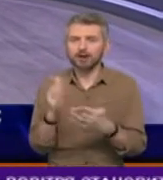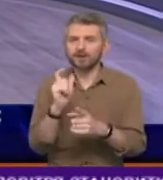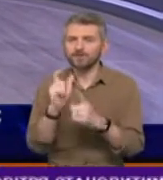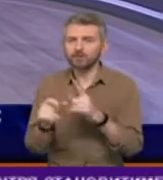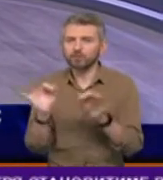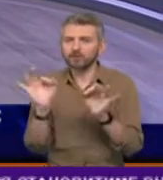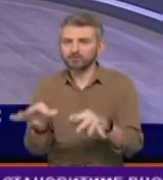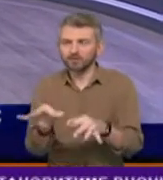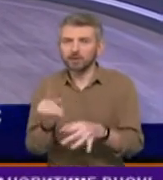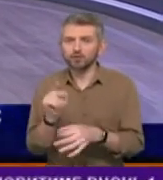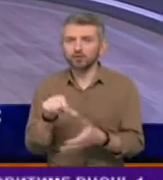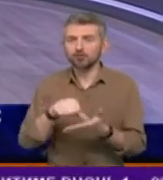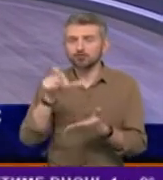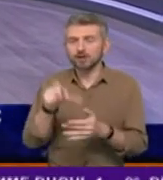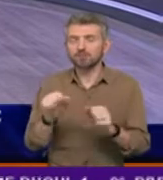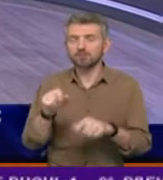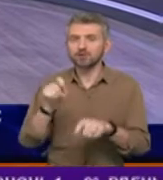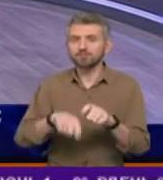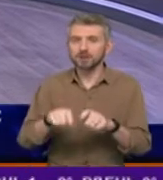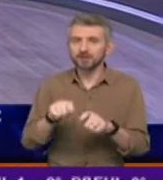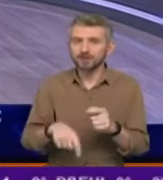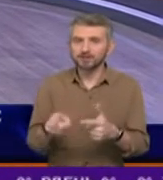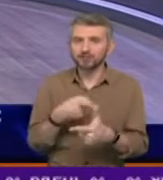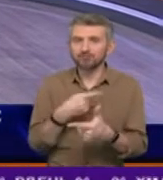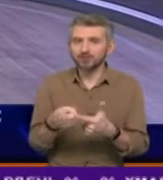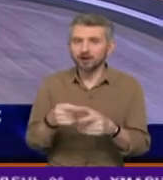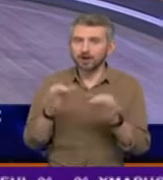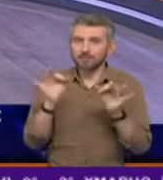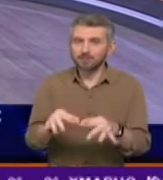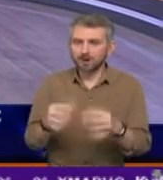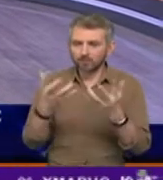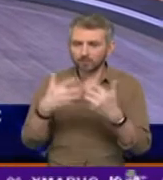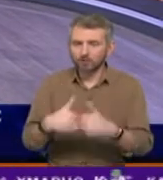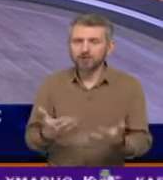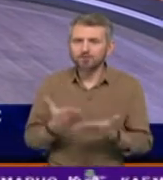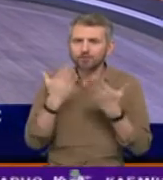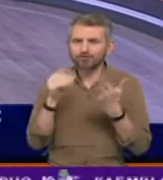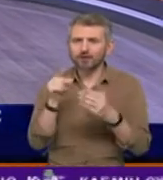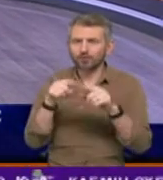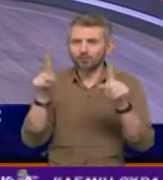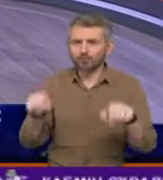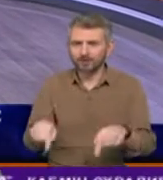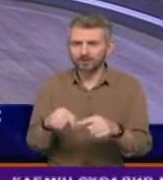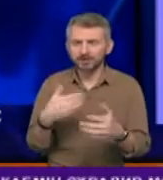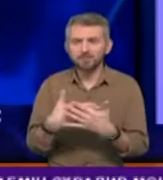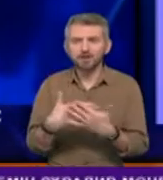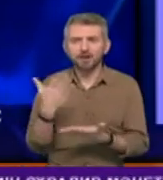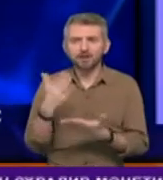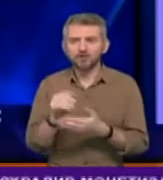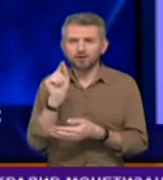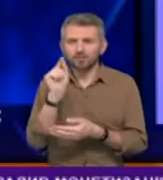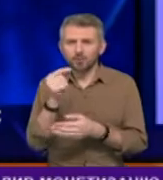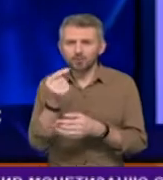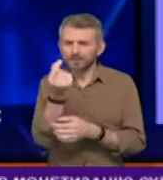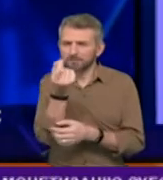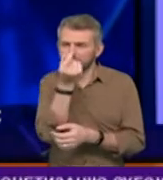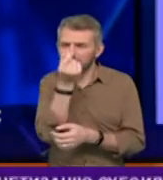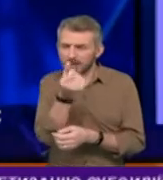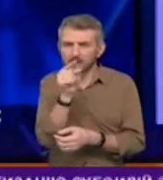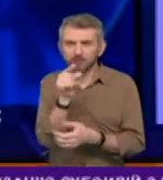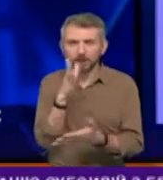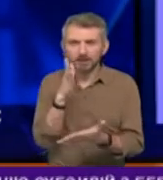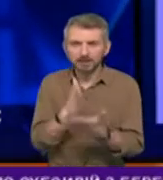мову телефон не несі. А що ще носять? От, ну, дійсно, от хіт чи хіти останні. Я згадую себе в 10-му році, то у нас навіть,